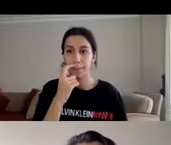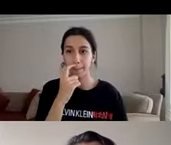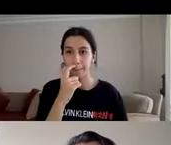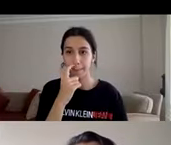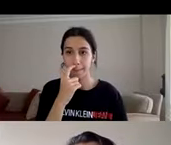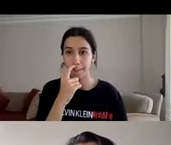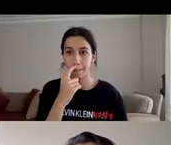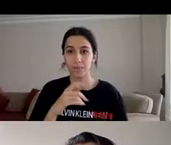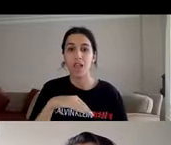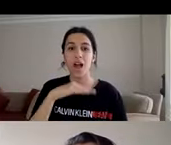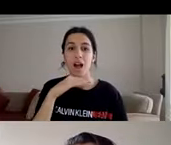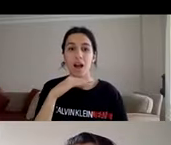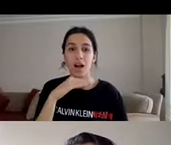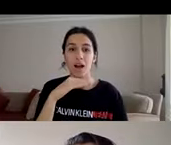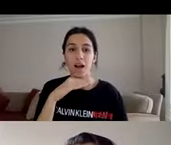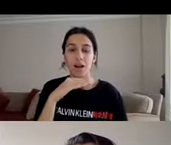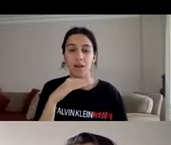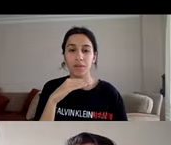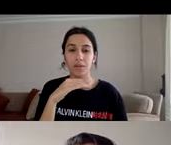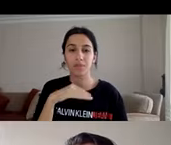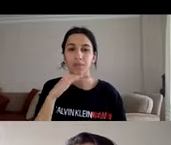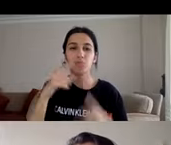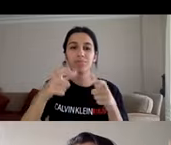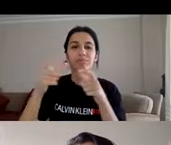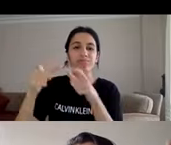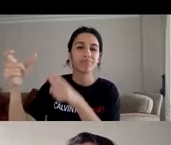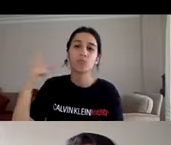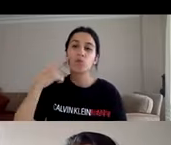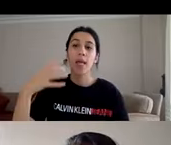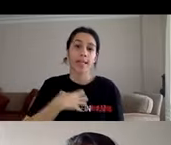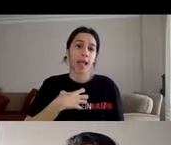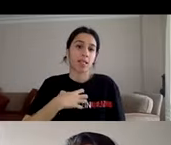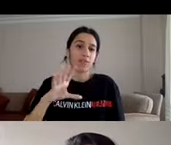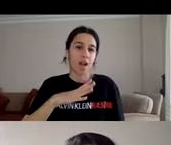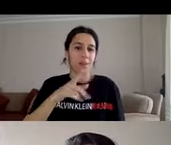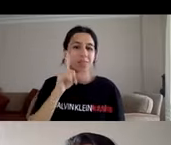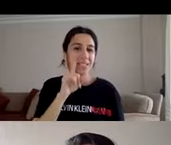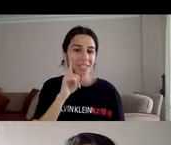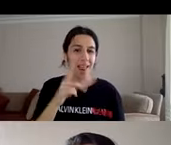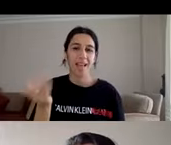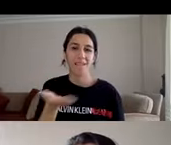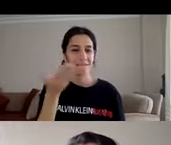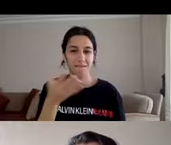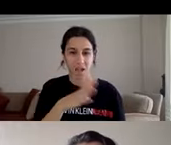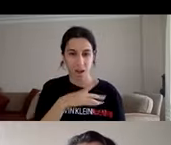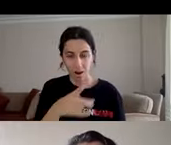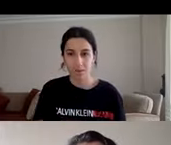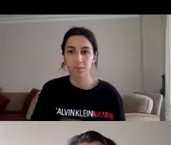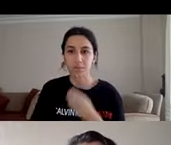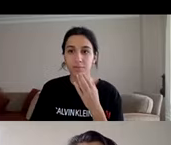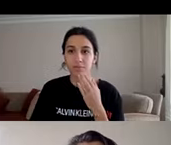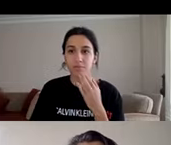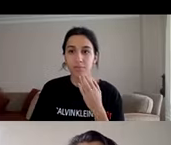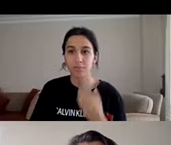içinde. Avrupa Birliği'nde üye kıta Avrupa'sındaki ülkelerin kendi yasal düzenlemeleri var. AB'deki regülasyonlar